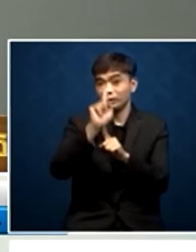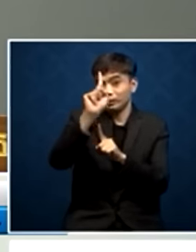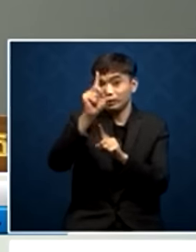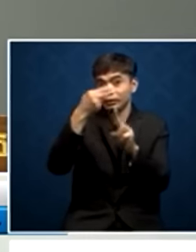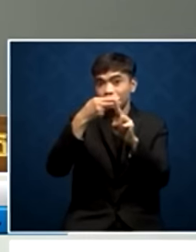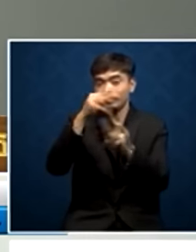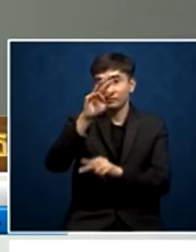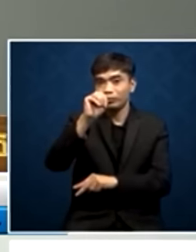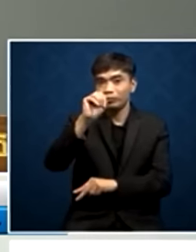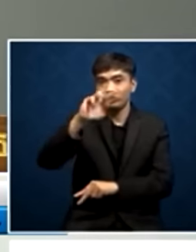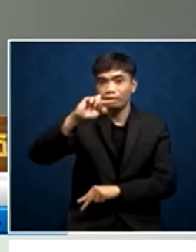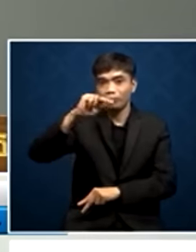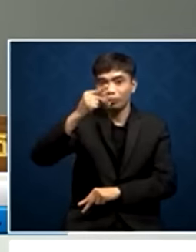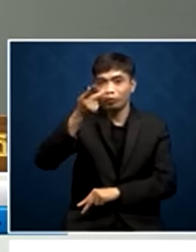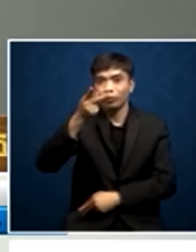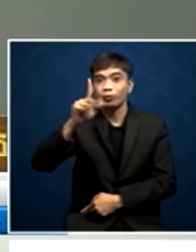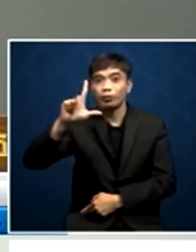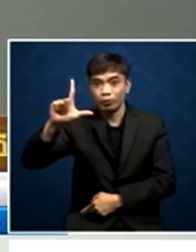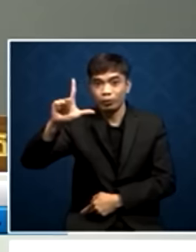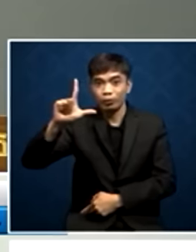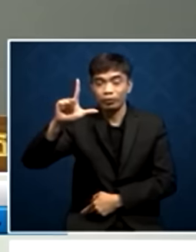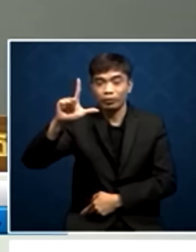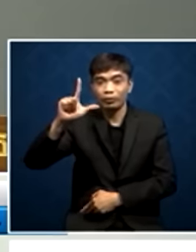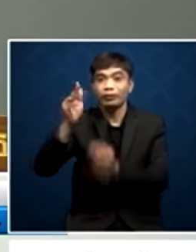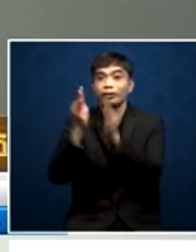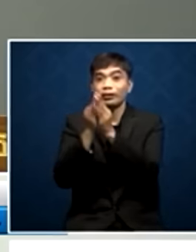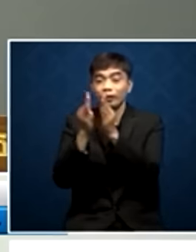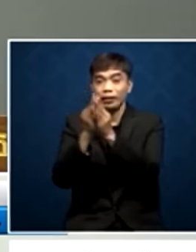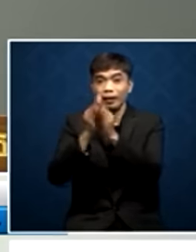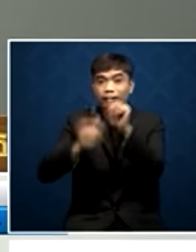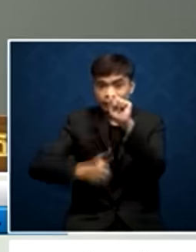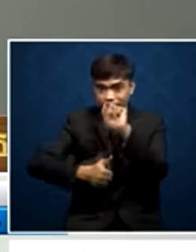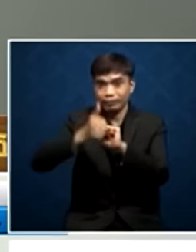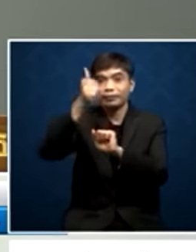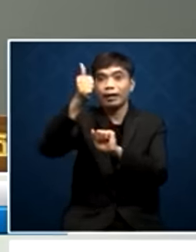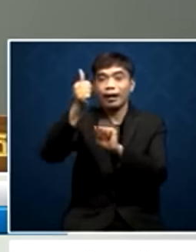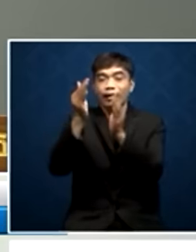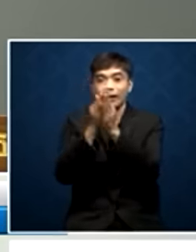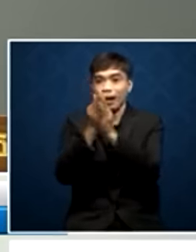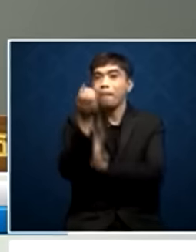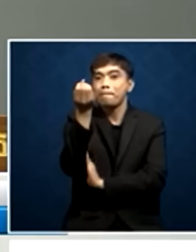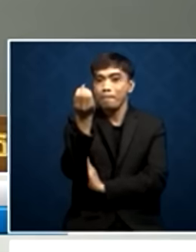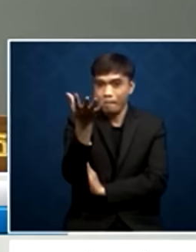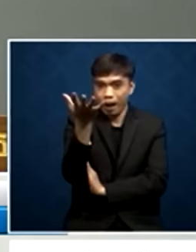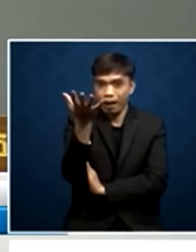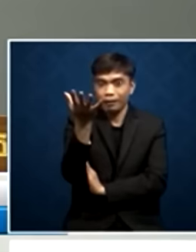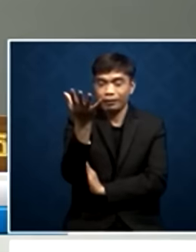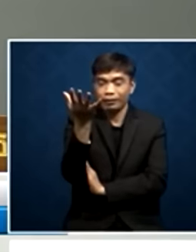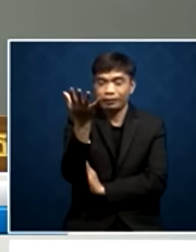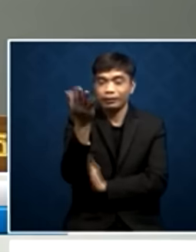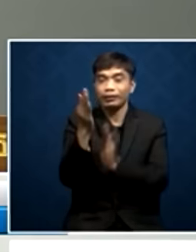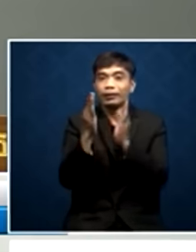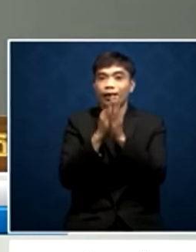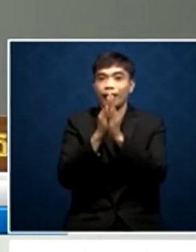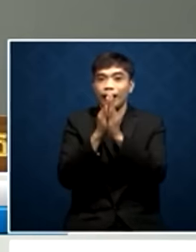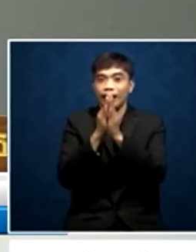ะเป็นผู้ที่ได้คะแนนสูงสุดและมีคะแนน